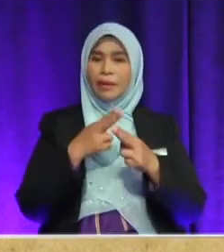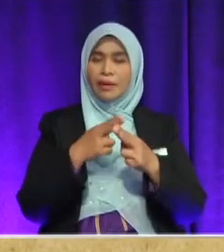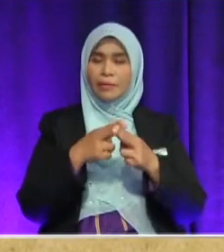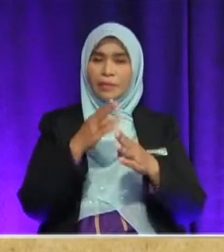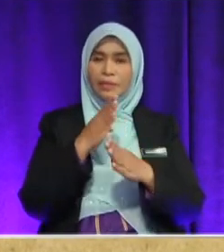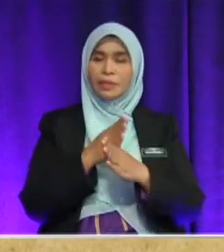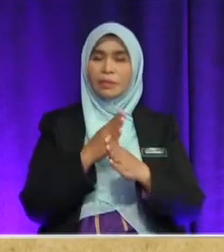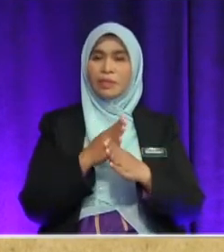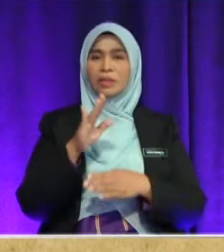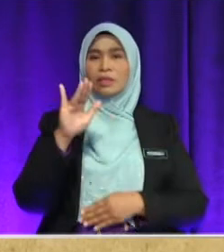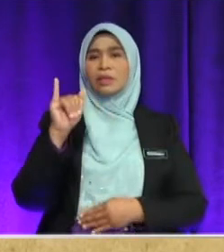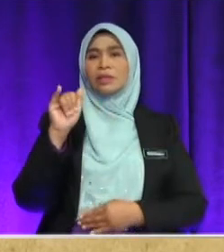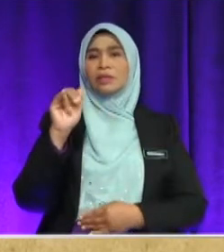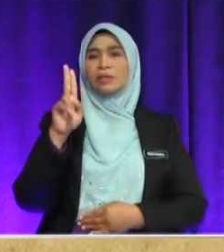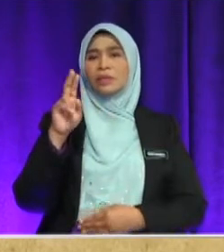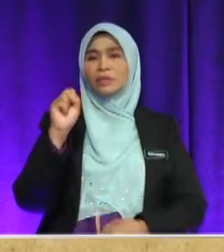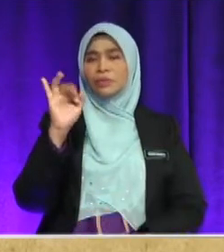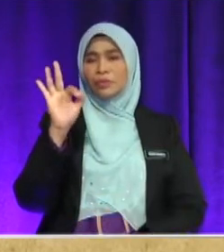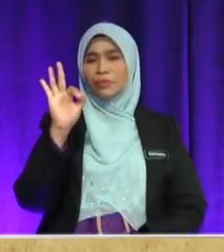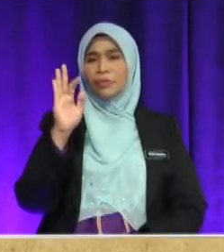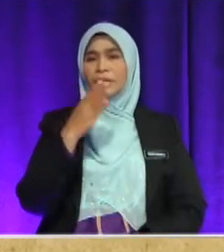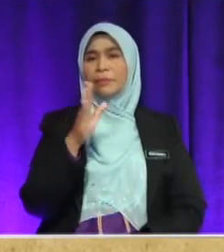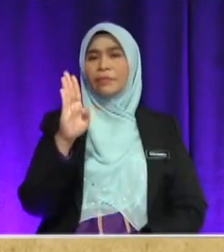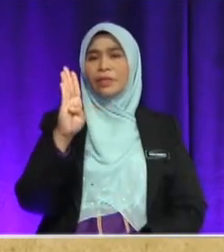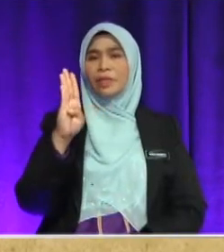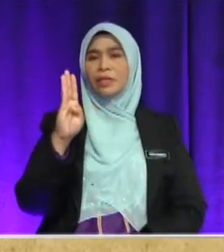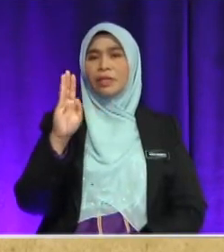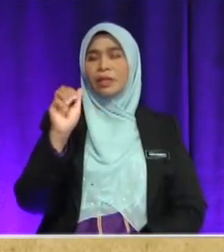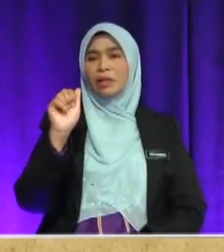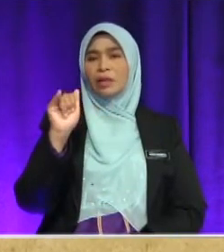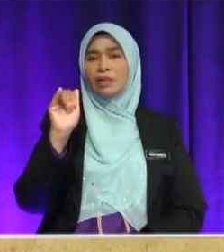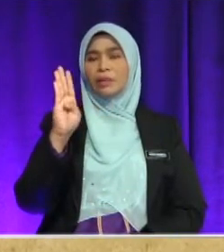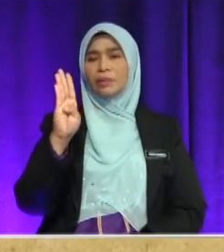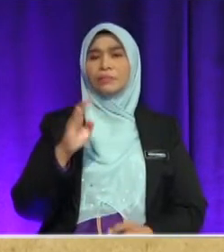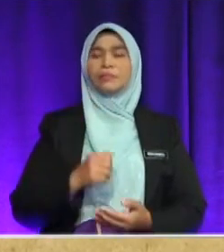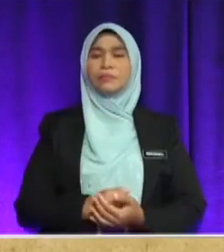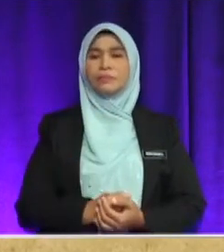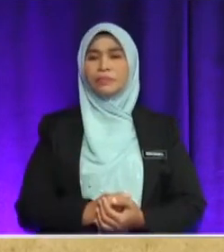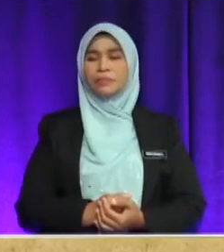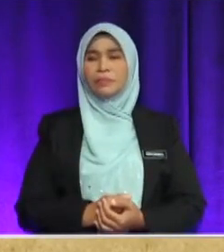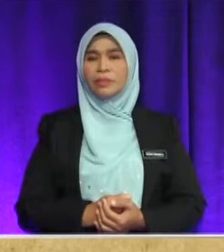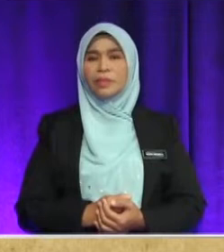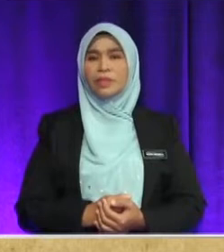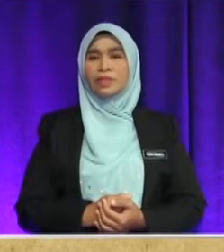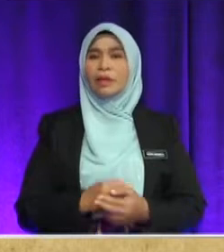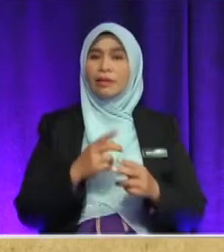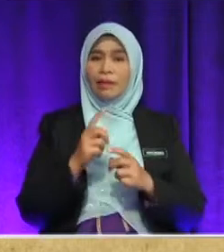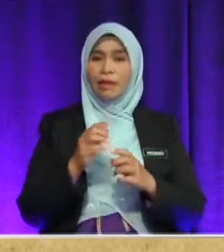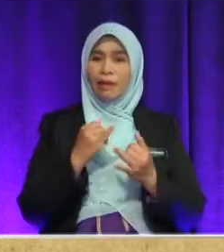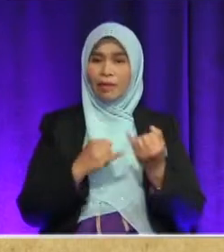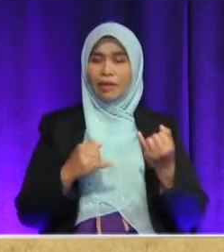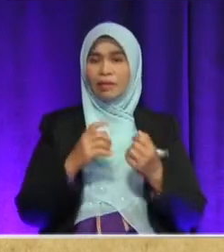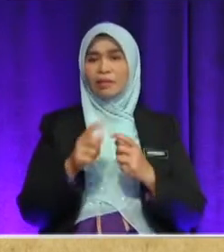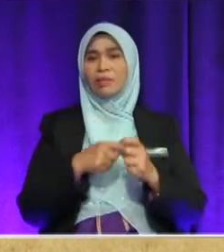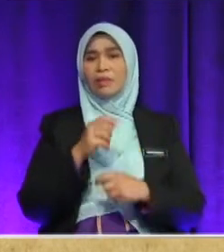Yusuf bin Ayyub bin Syaikh lahir pada tahun 532 Irak 532 dan